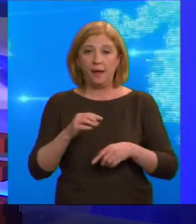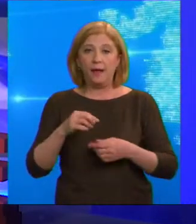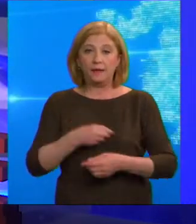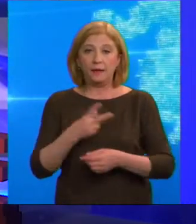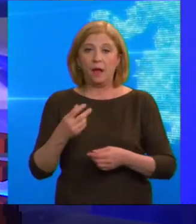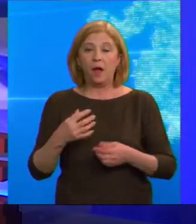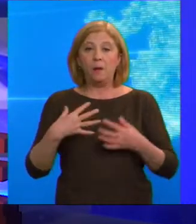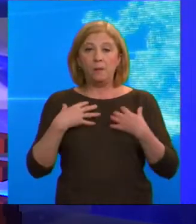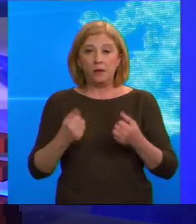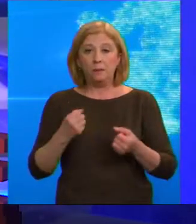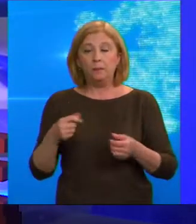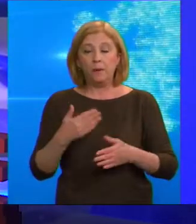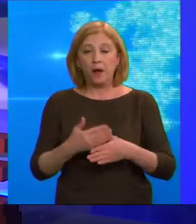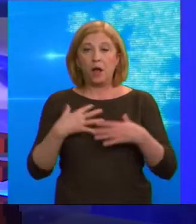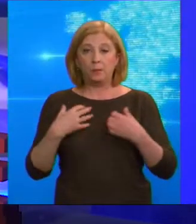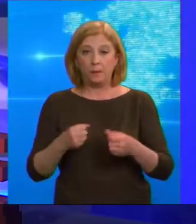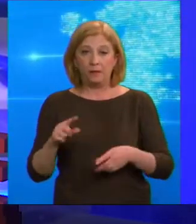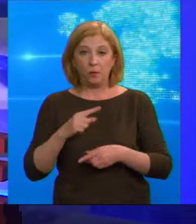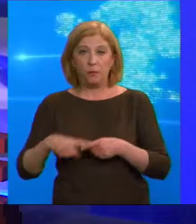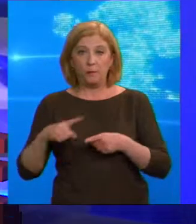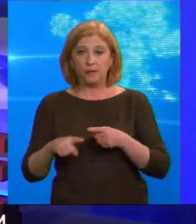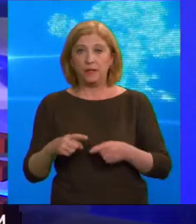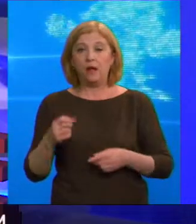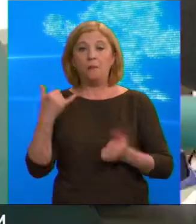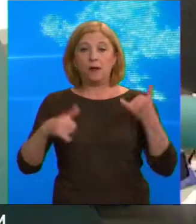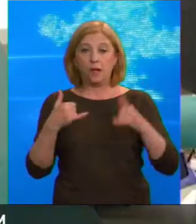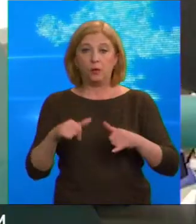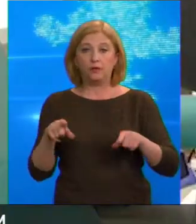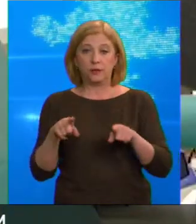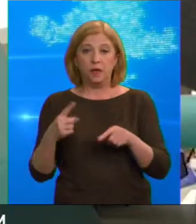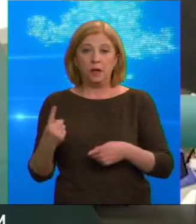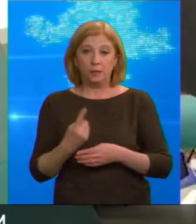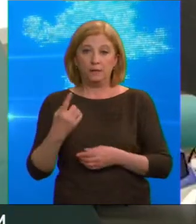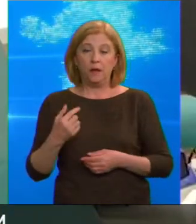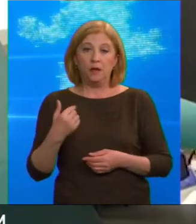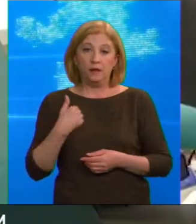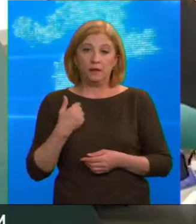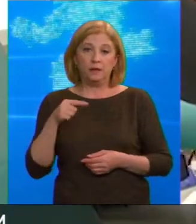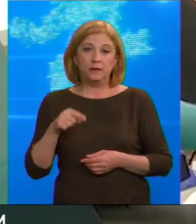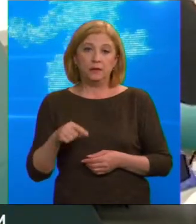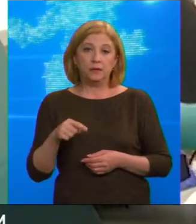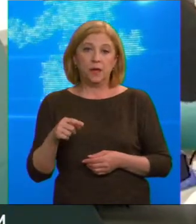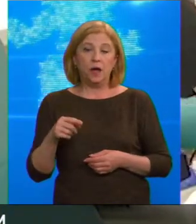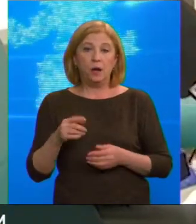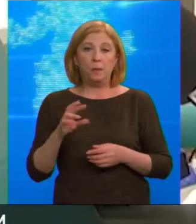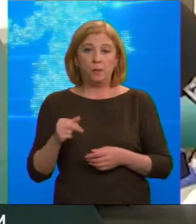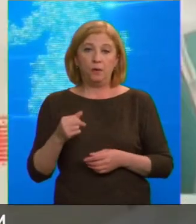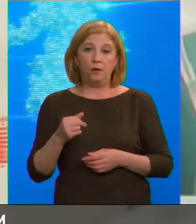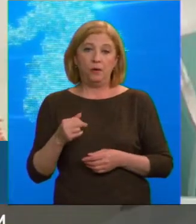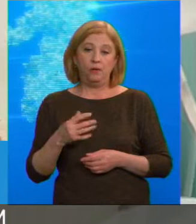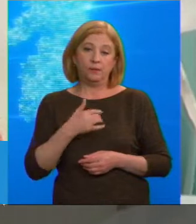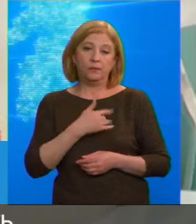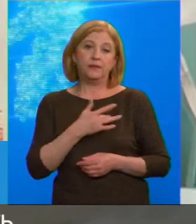быстрее пойти на поправку. Магнитогорцы одни из первых сдали плазму. Здесь я по велению